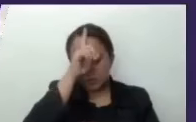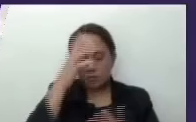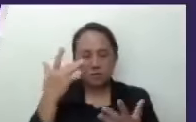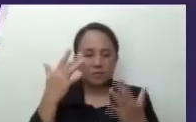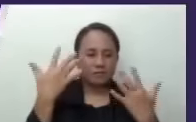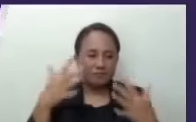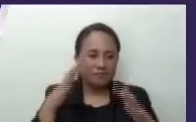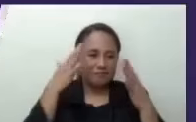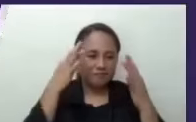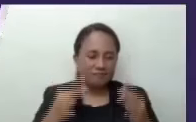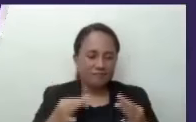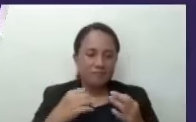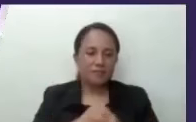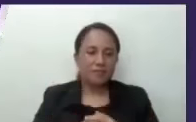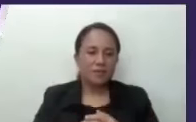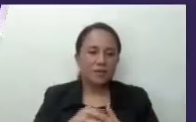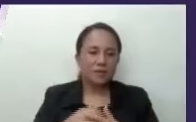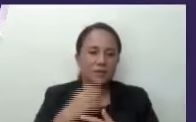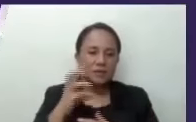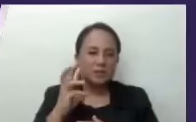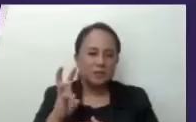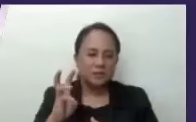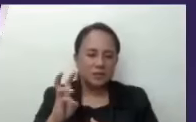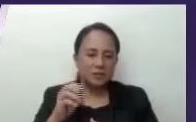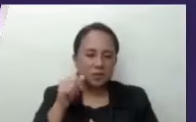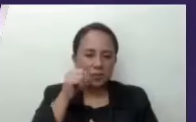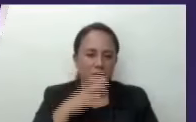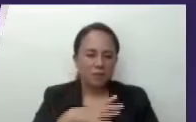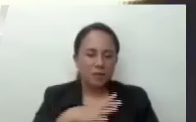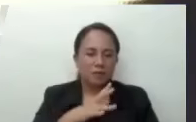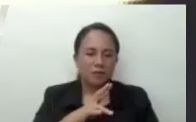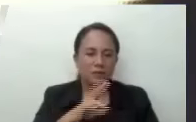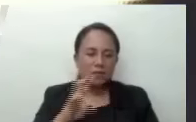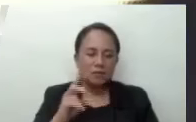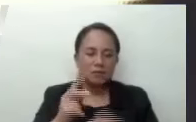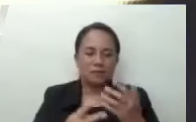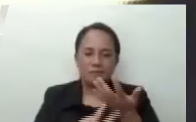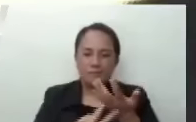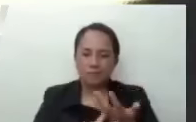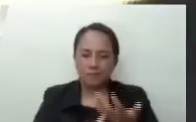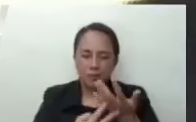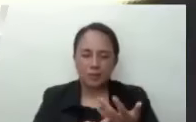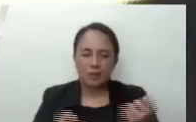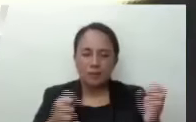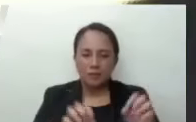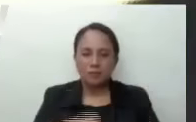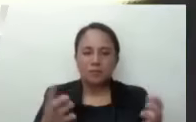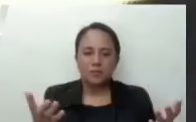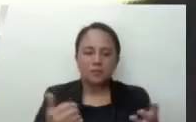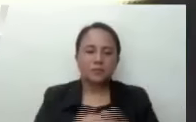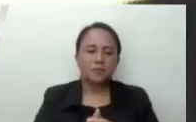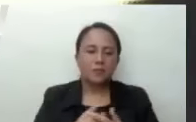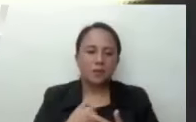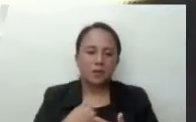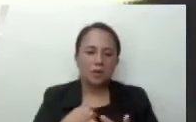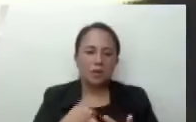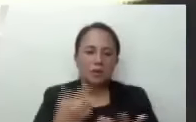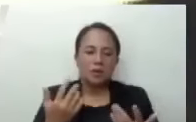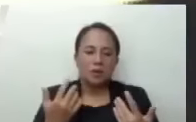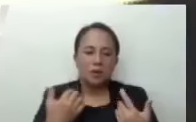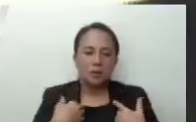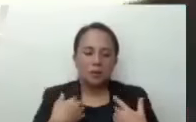round of 16 ng women's 57 kg event makakalaban ni peso ang pambato ng the Netherlands